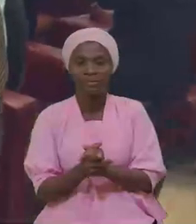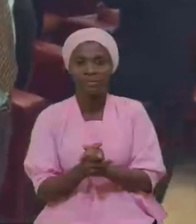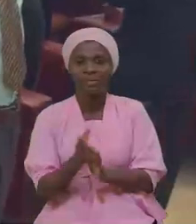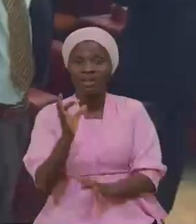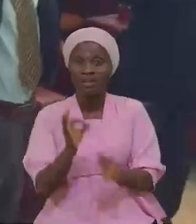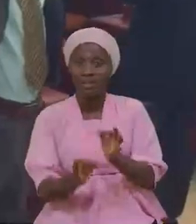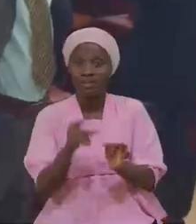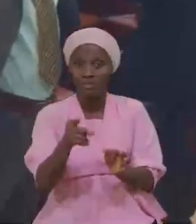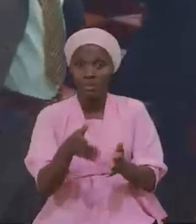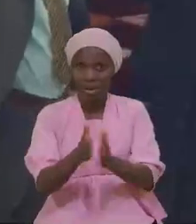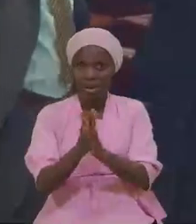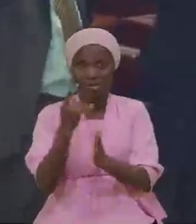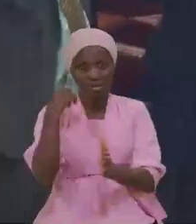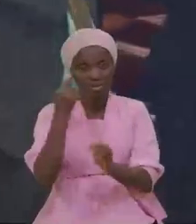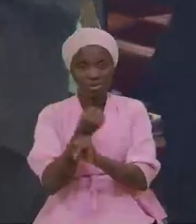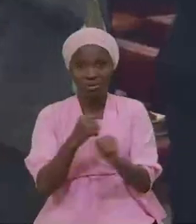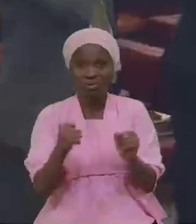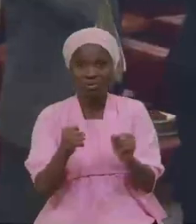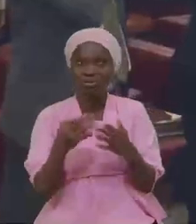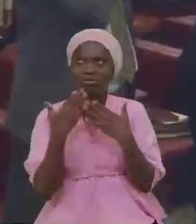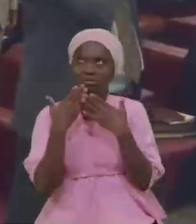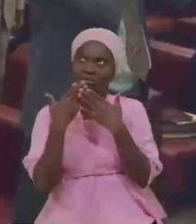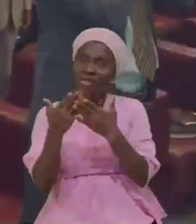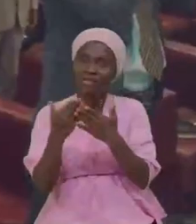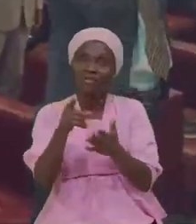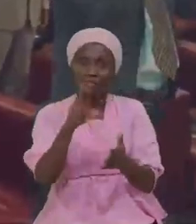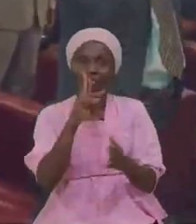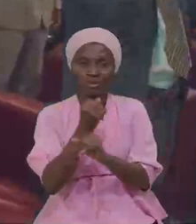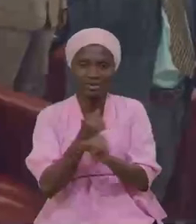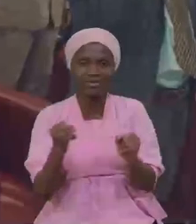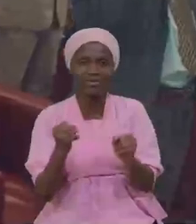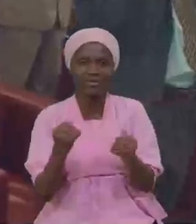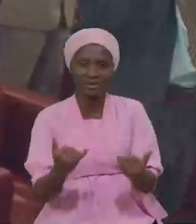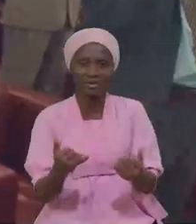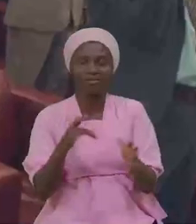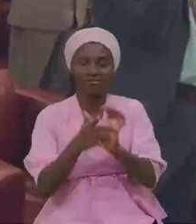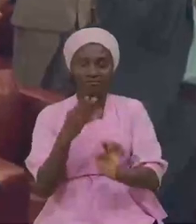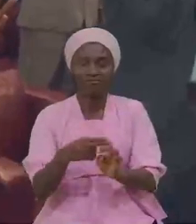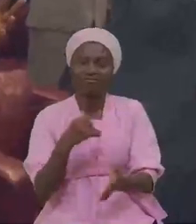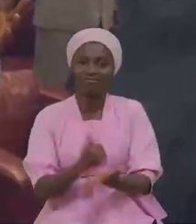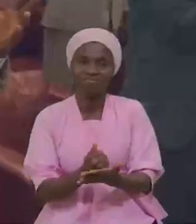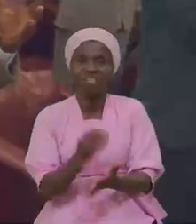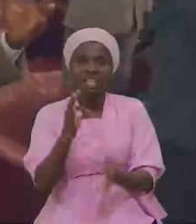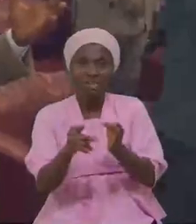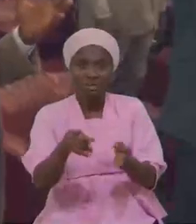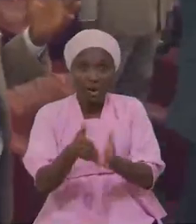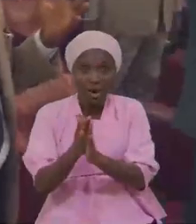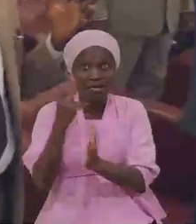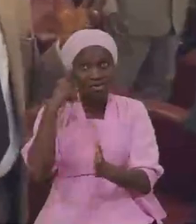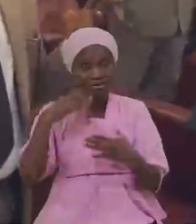Si vous demandez le salut, Dieu merci, vous êtes sauvé. Si vous demandez la